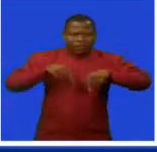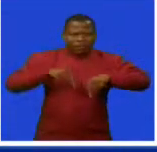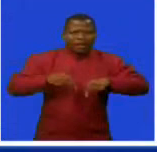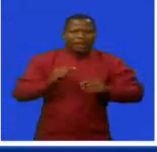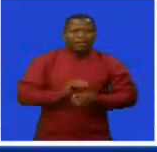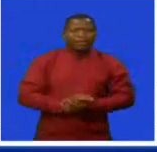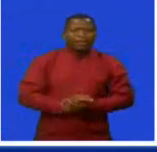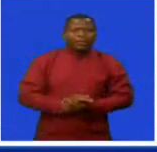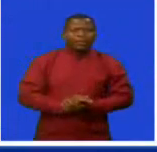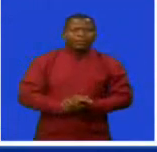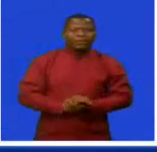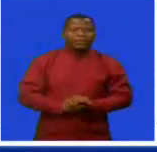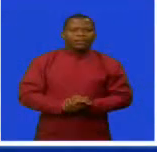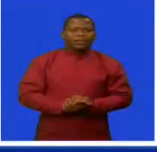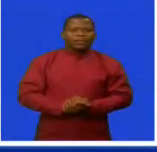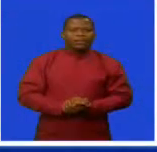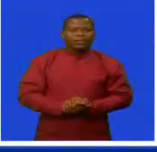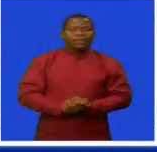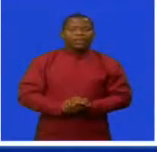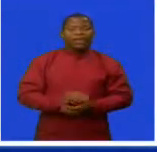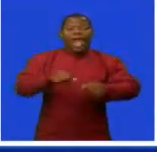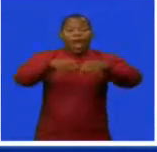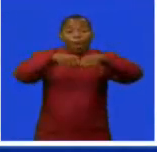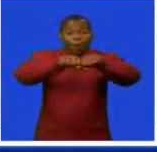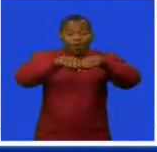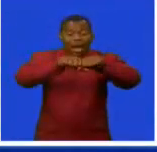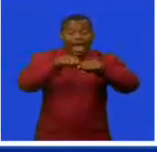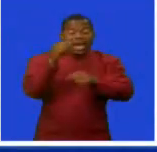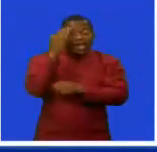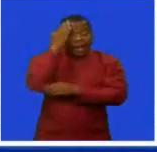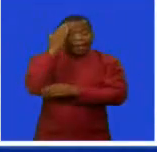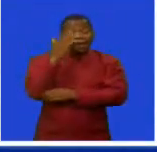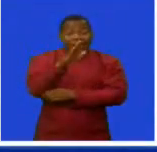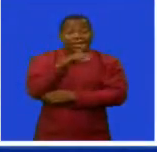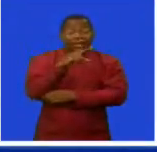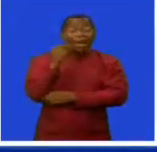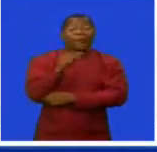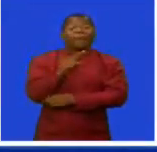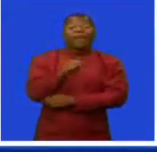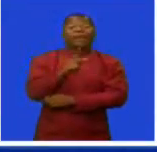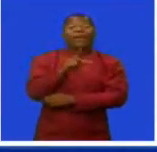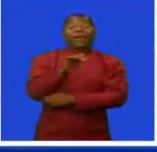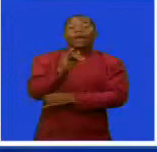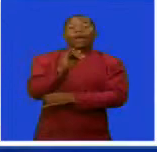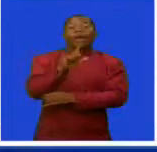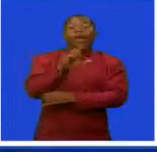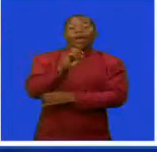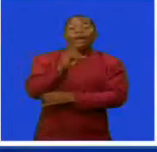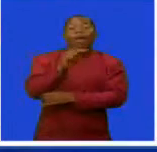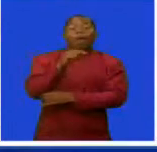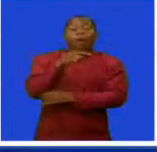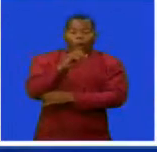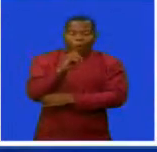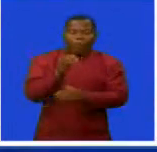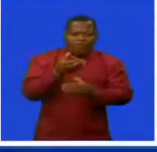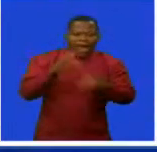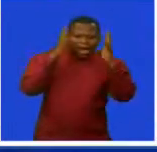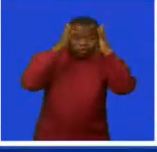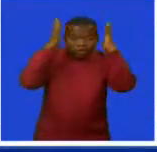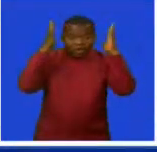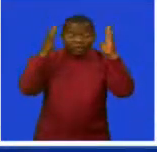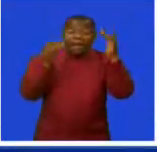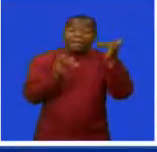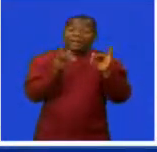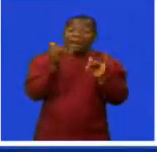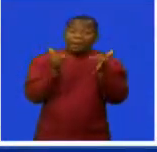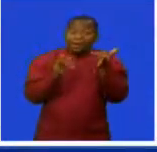Ngalesine enkhanini ngaphansi kwenkundla yaseNgilongo livele Eswatini beligubha lusuku lwetemahlathi lolugujwa umhlaba wonke nathi ngemashumi